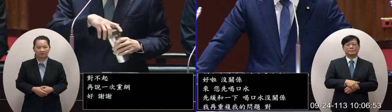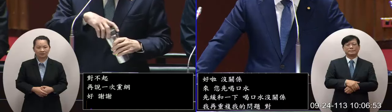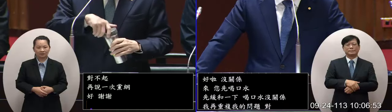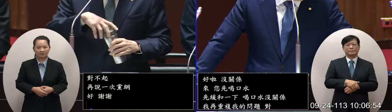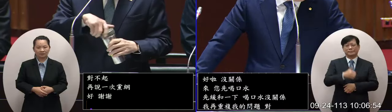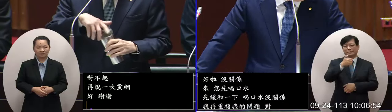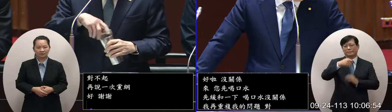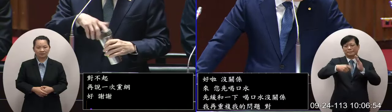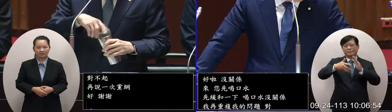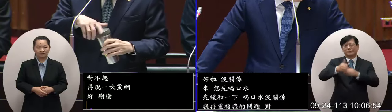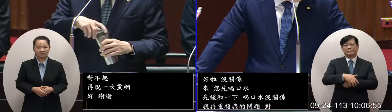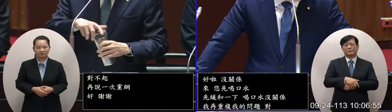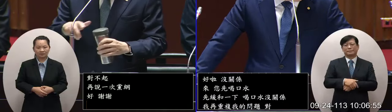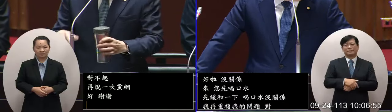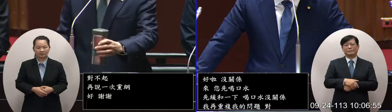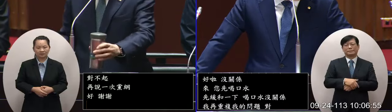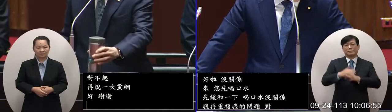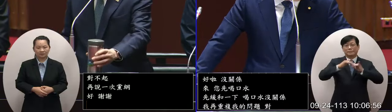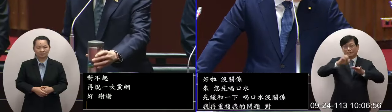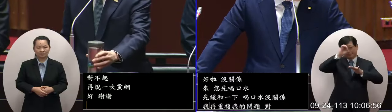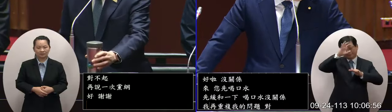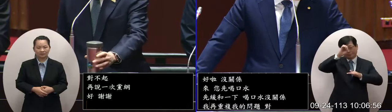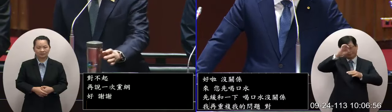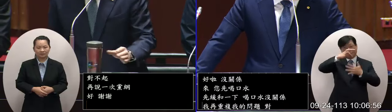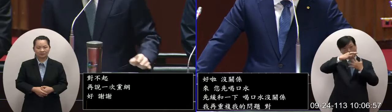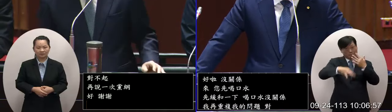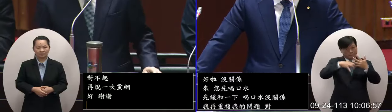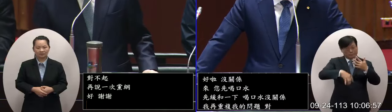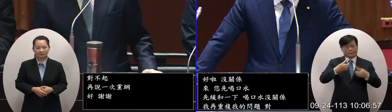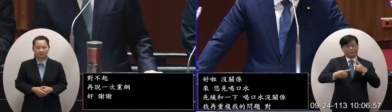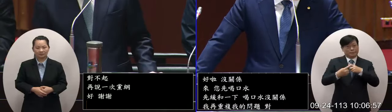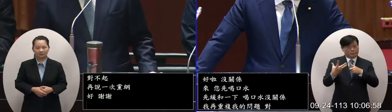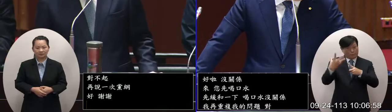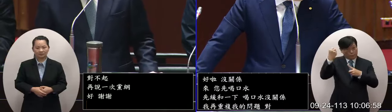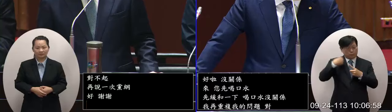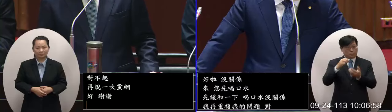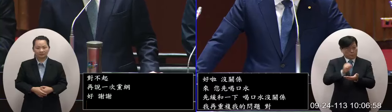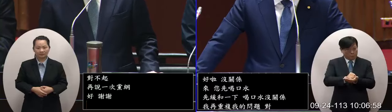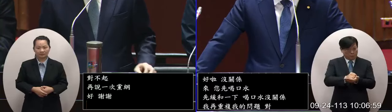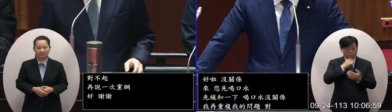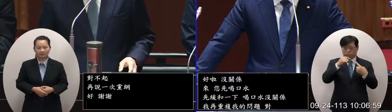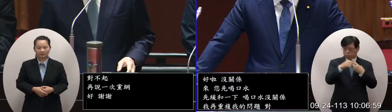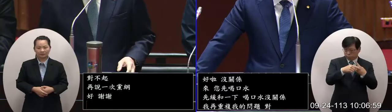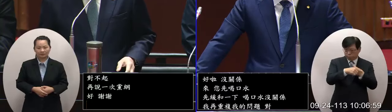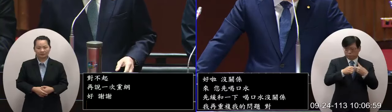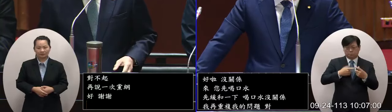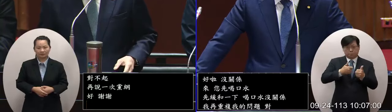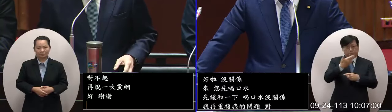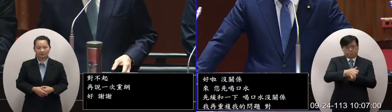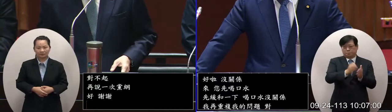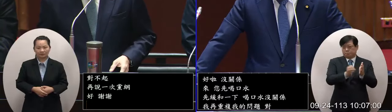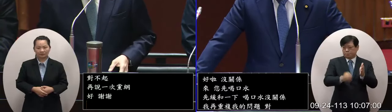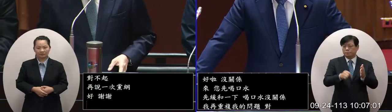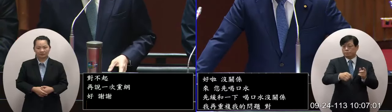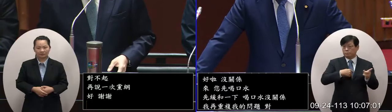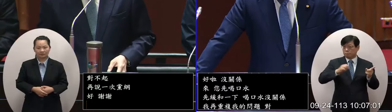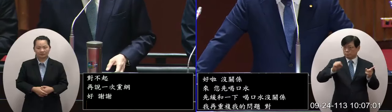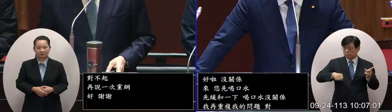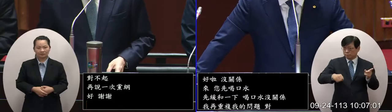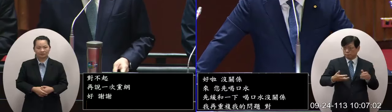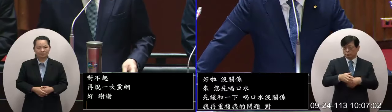好，谢谢院长。民进党在党纲的自由人权章直接写严议废止死刑的可行性，院长，你赞